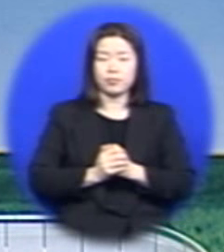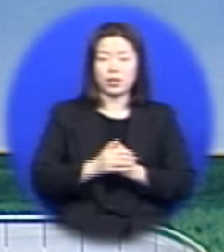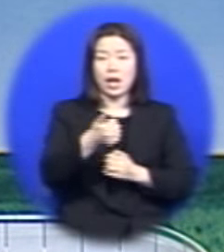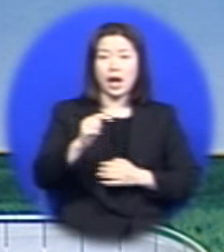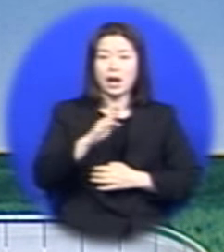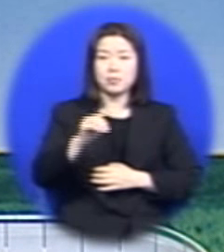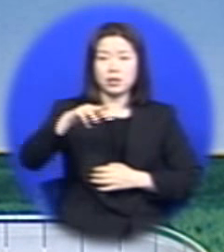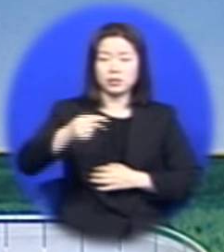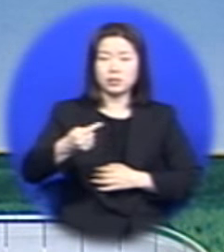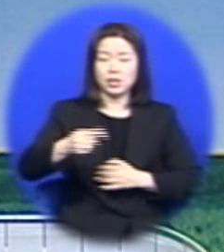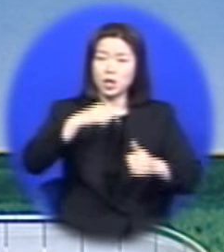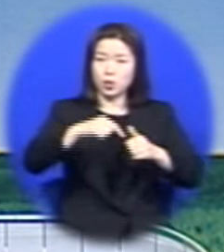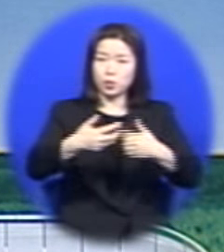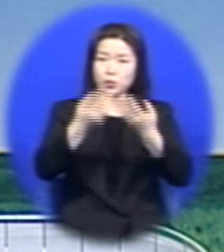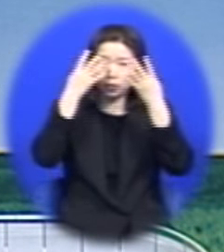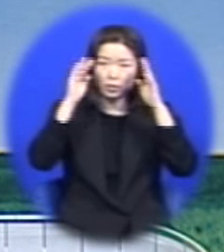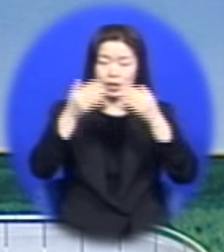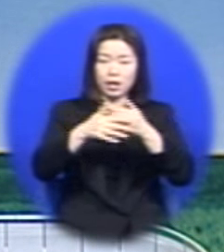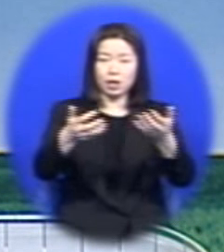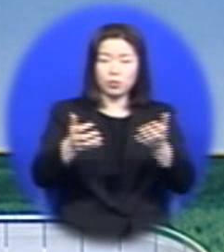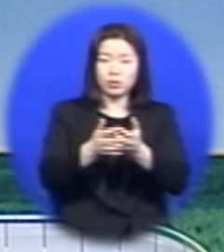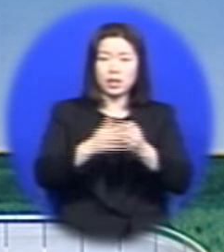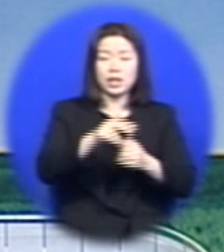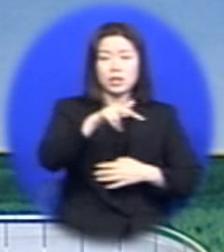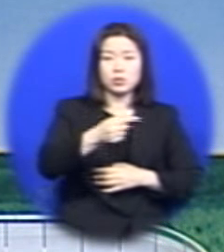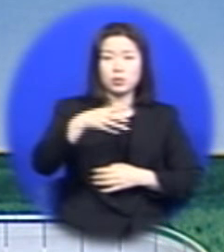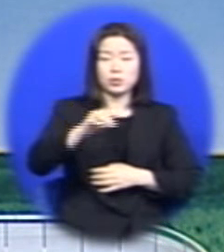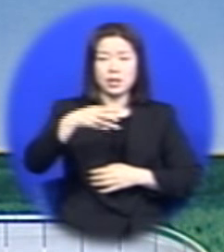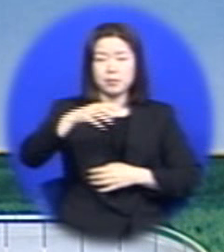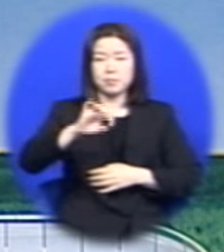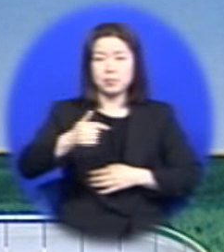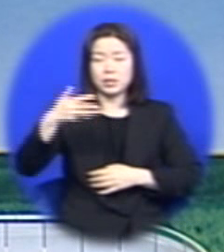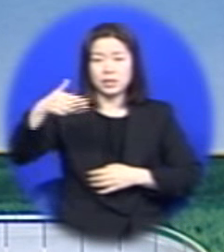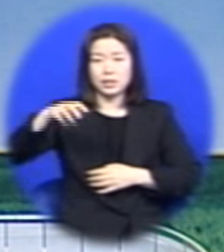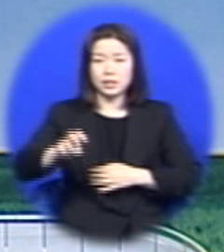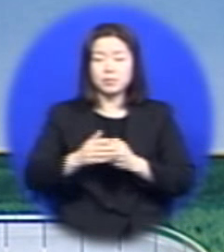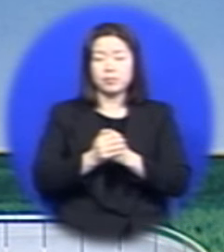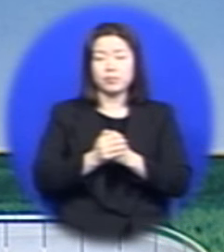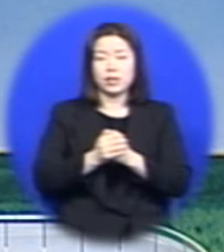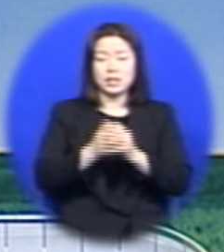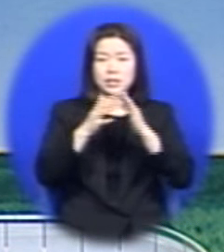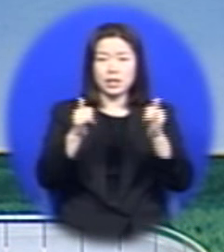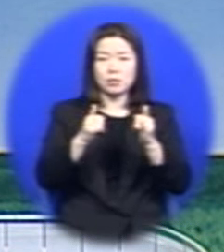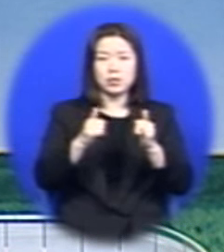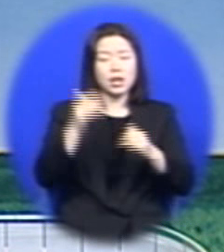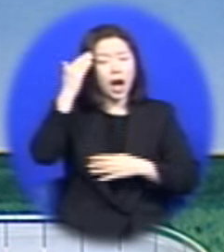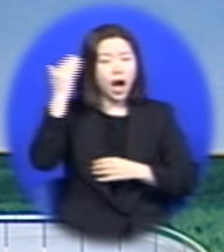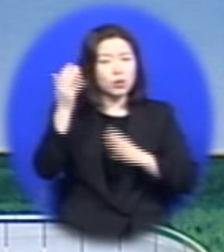하버드대학 교육대학원의 조세핀 김 교수가 한국 교인들이 너무 쉽게